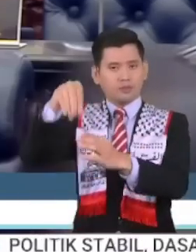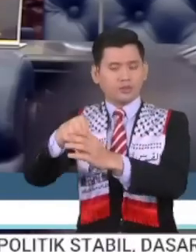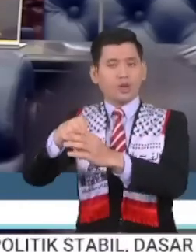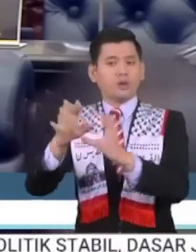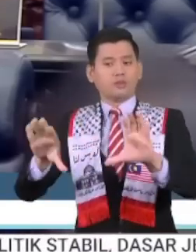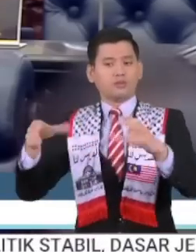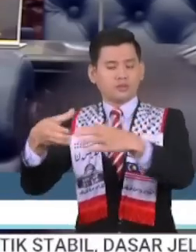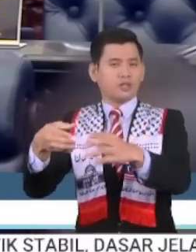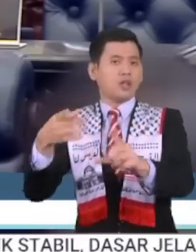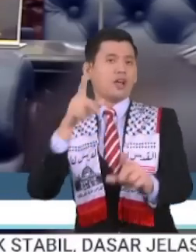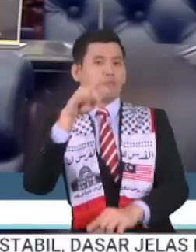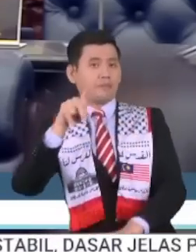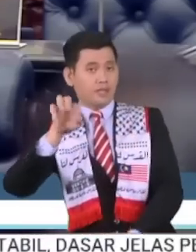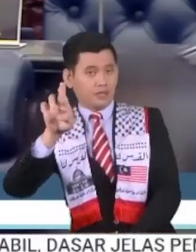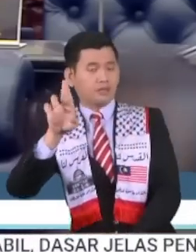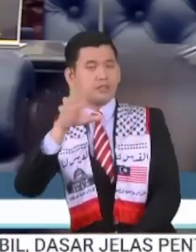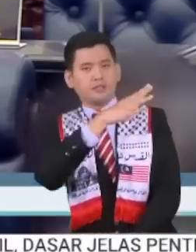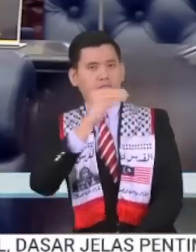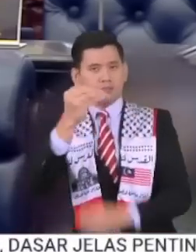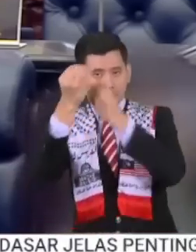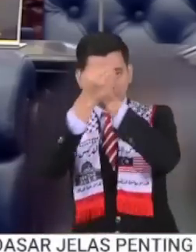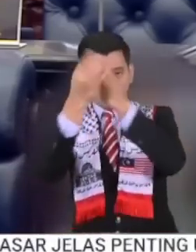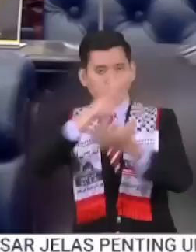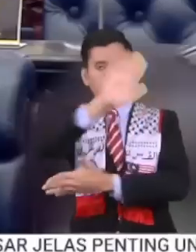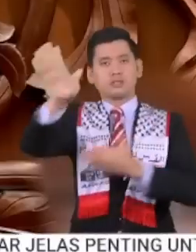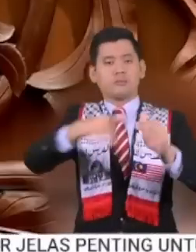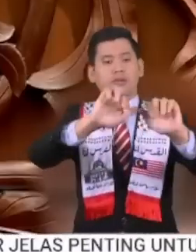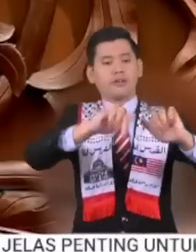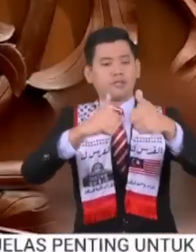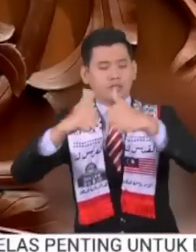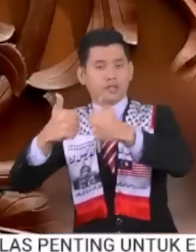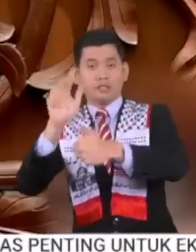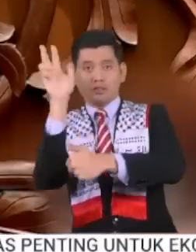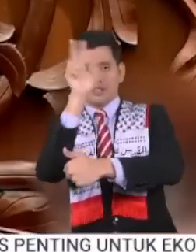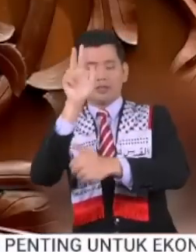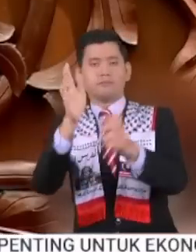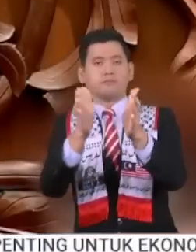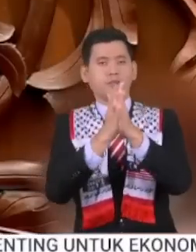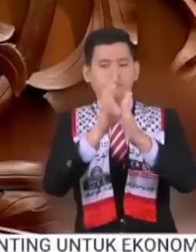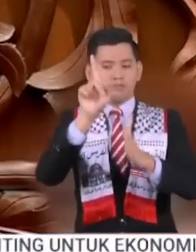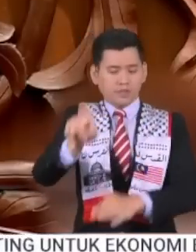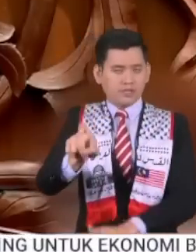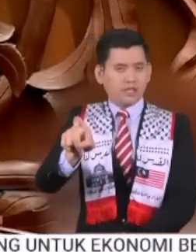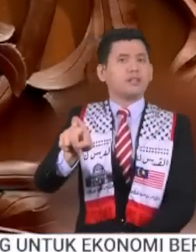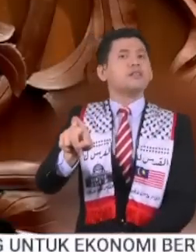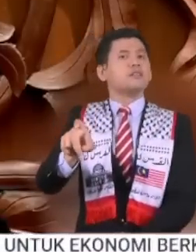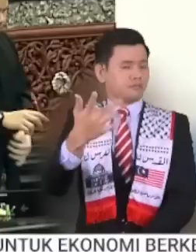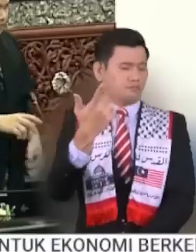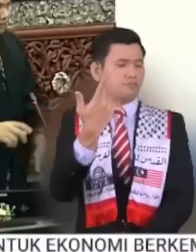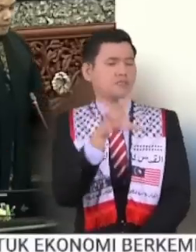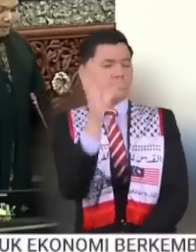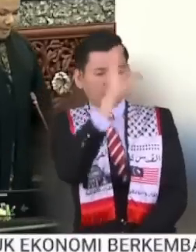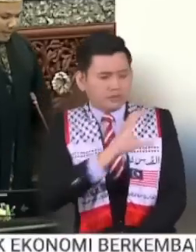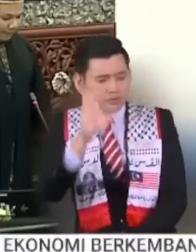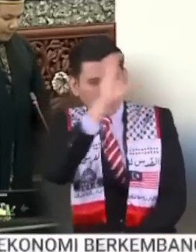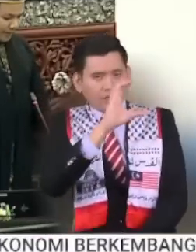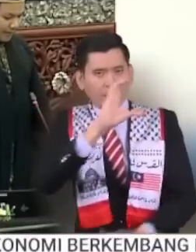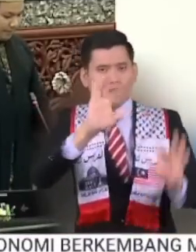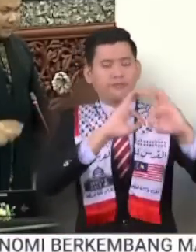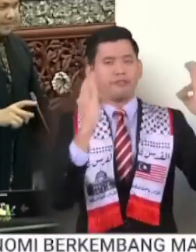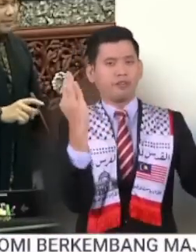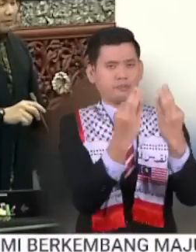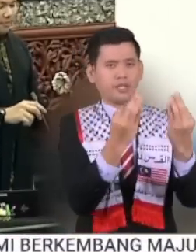dalam inisiatif IPR, beliau memberitahu semua agensi kerajaan telah diminta mengenal pasti isi rumah berpendapatan rendah